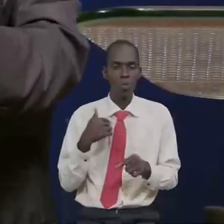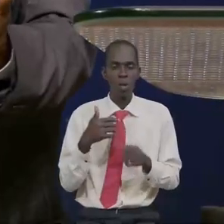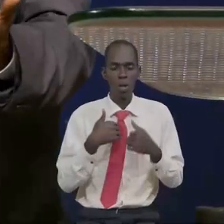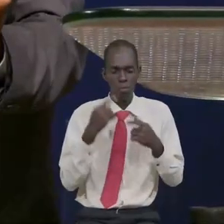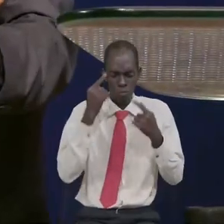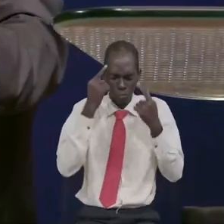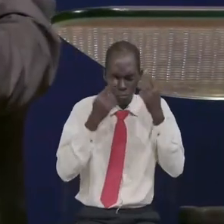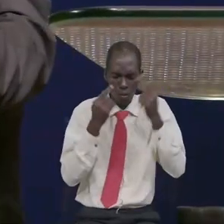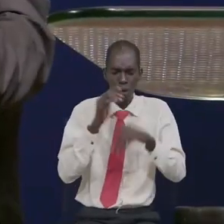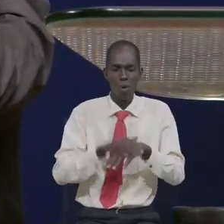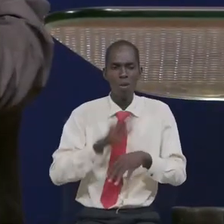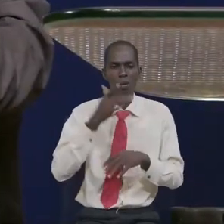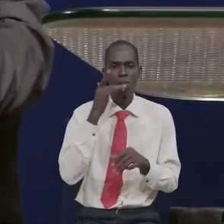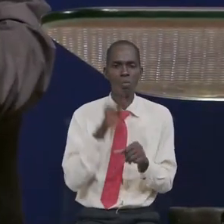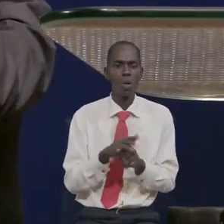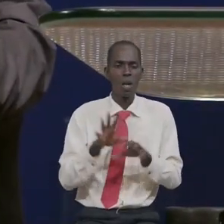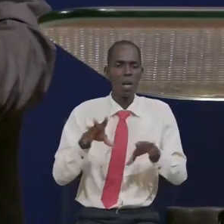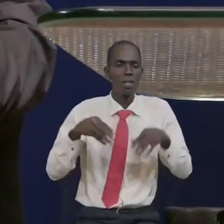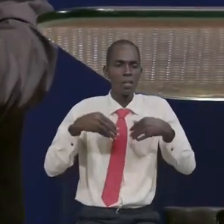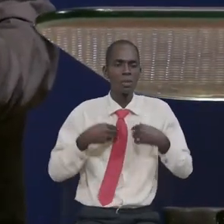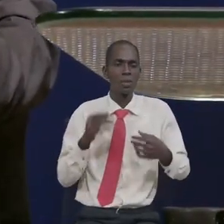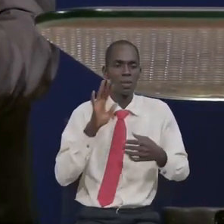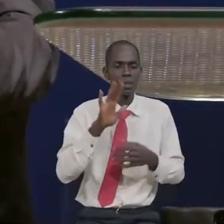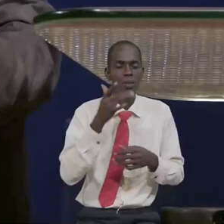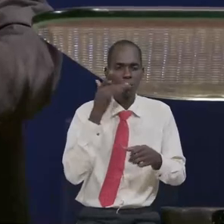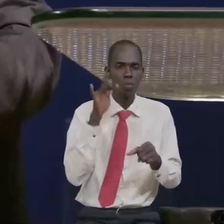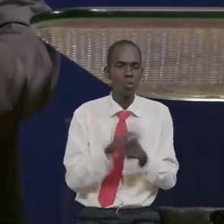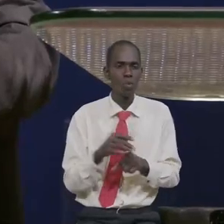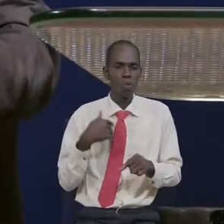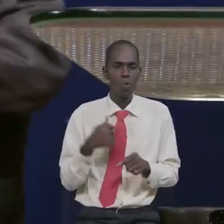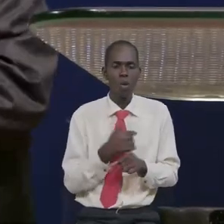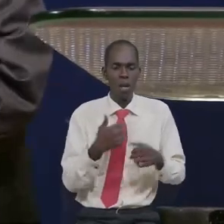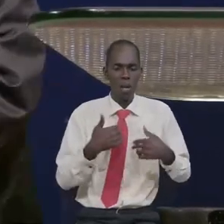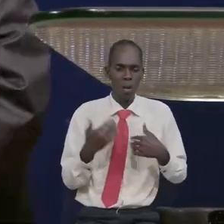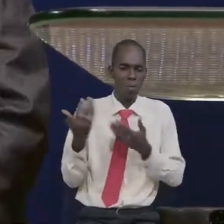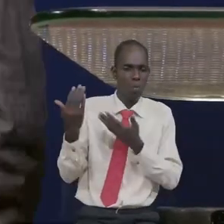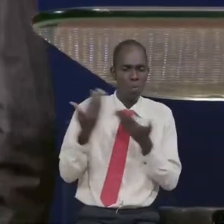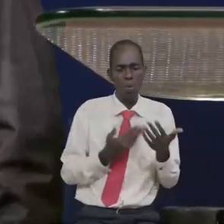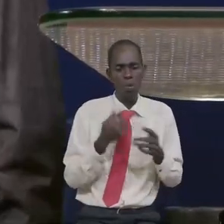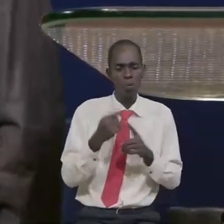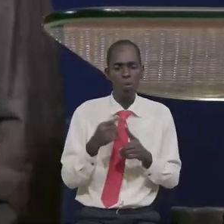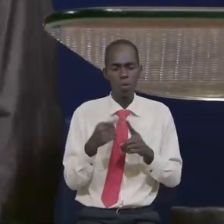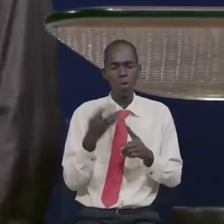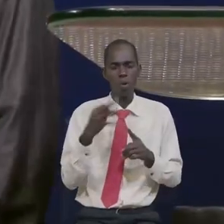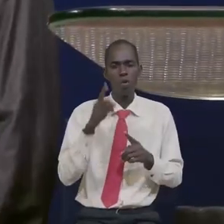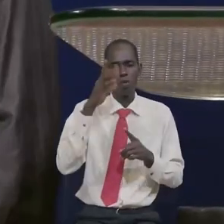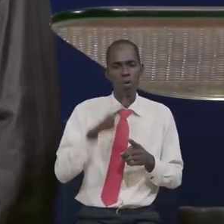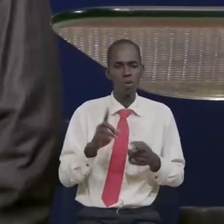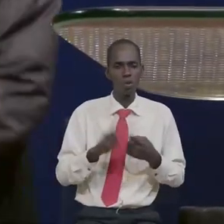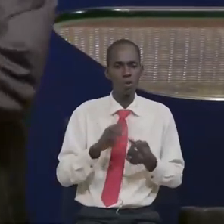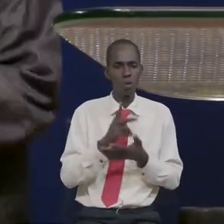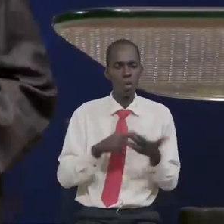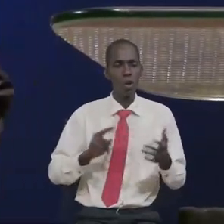parce que nous avons médité sur sa promesse, nous avons intériorisé sa promesse. Nous savons que